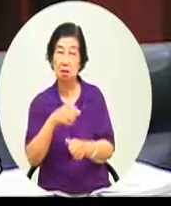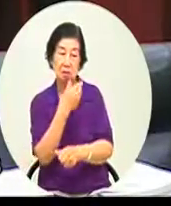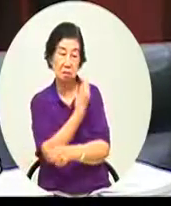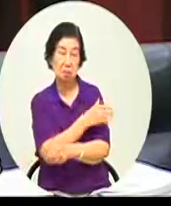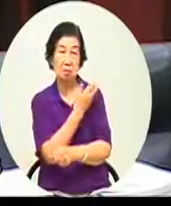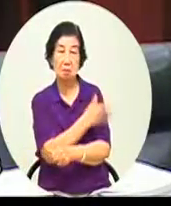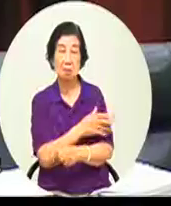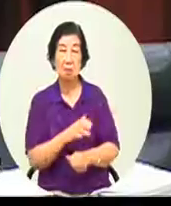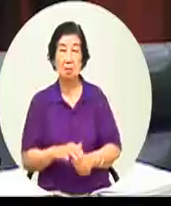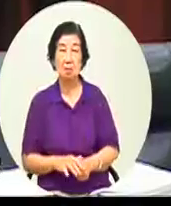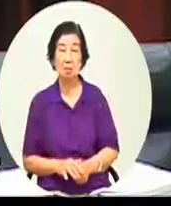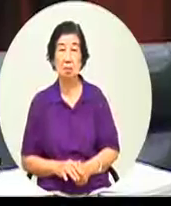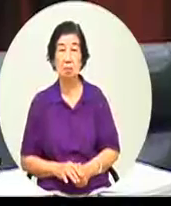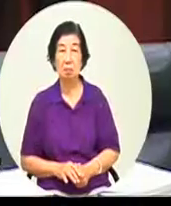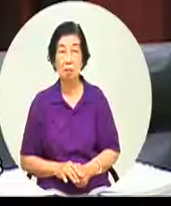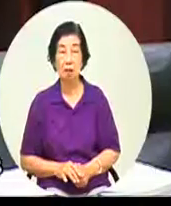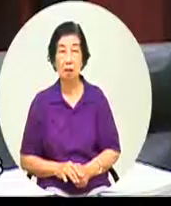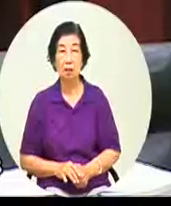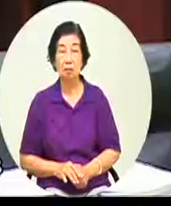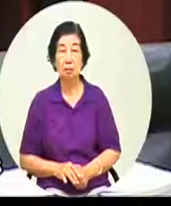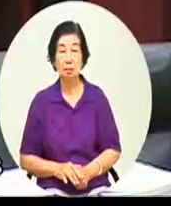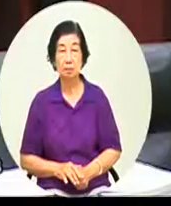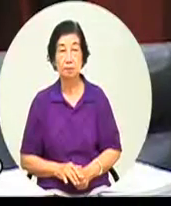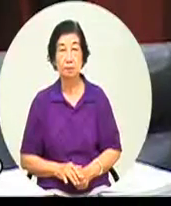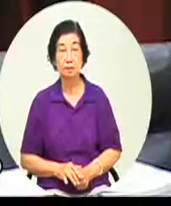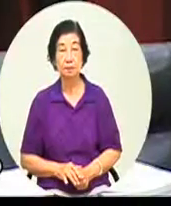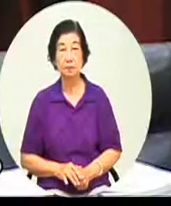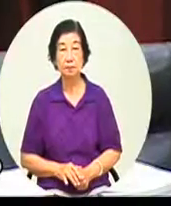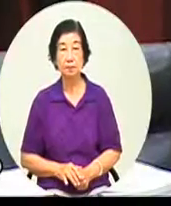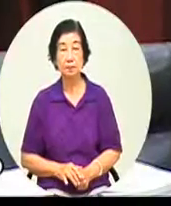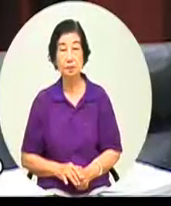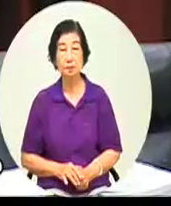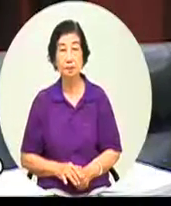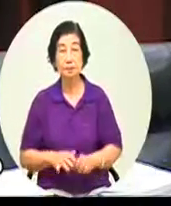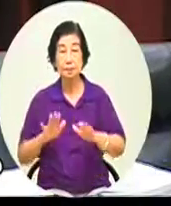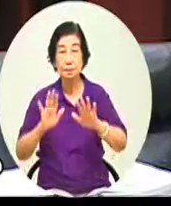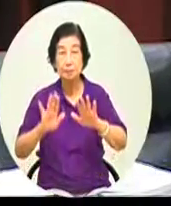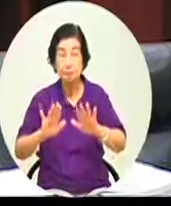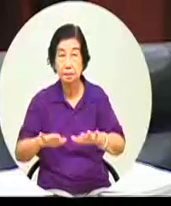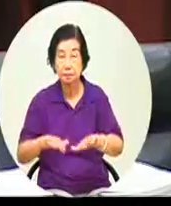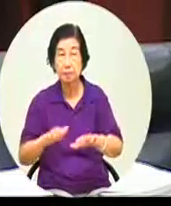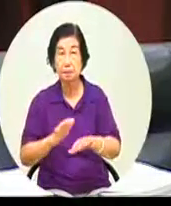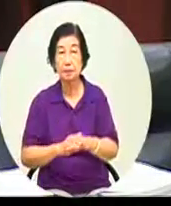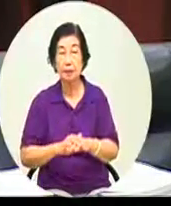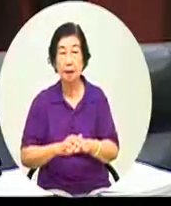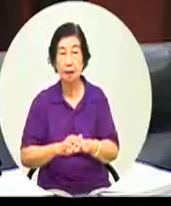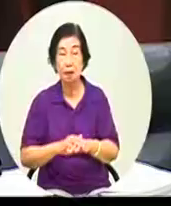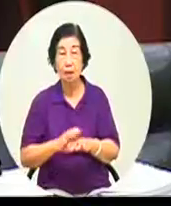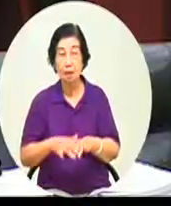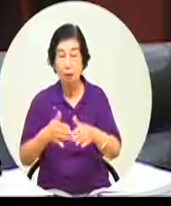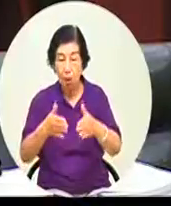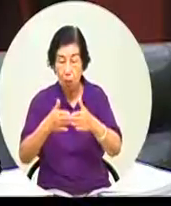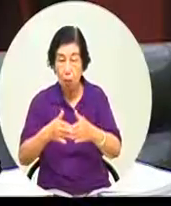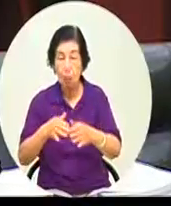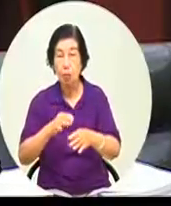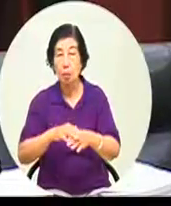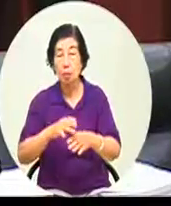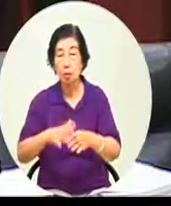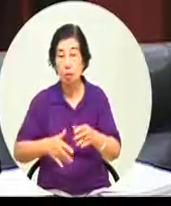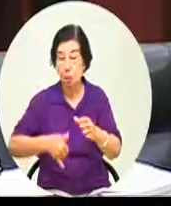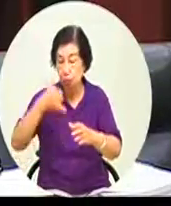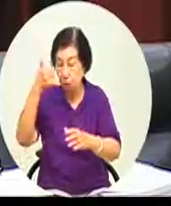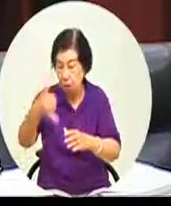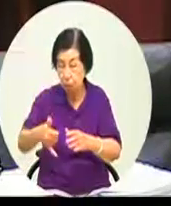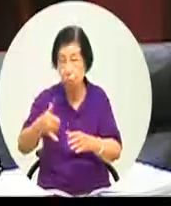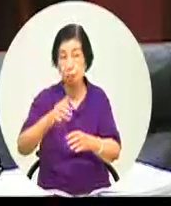真个啦，因为恁进啦吼，恁进要用的是伫山顶，我知影，伫我六月个宝来国中